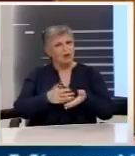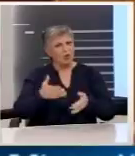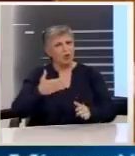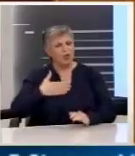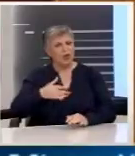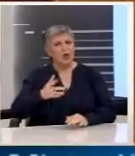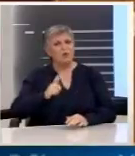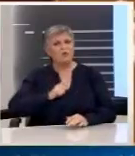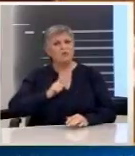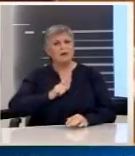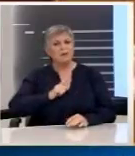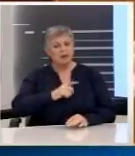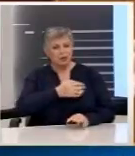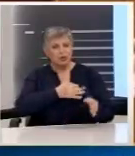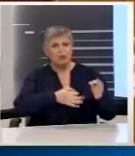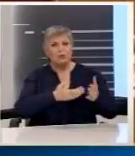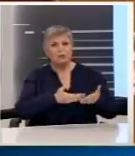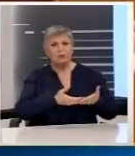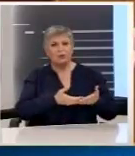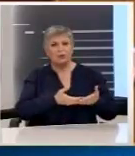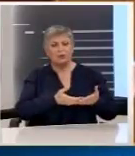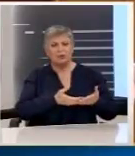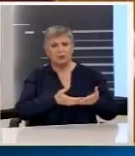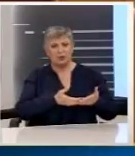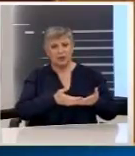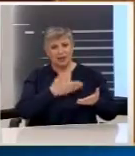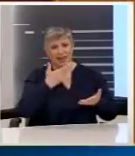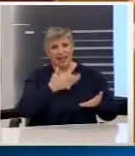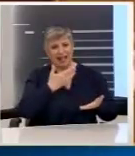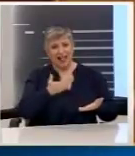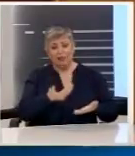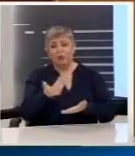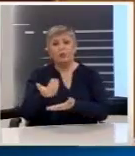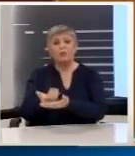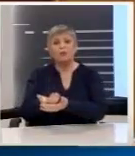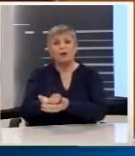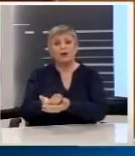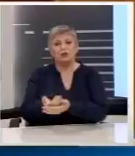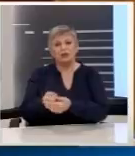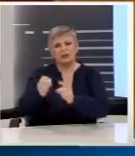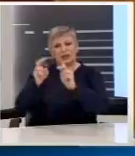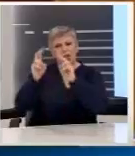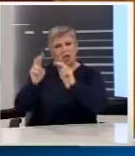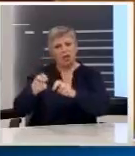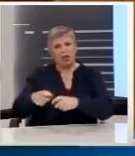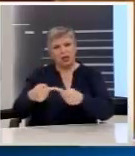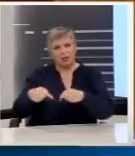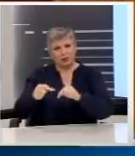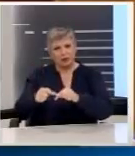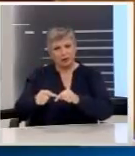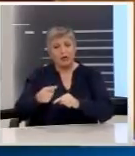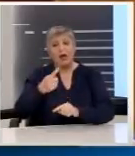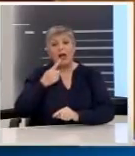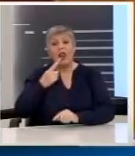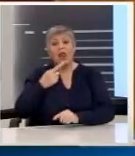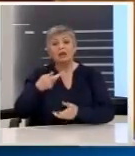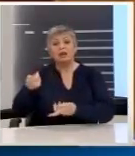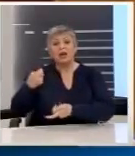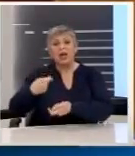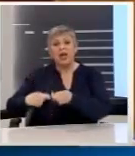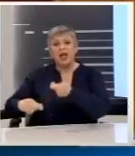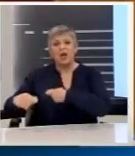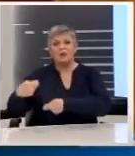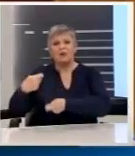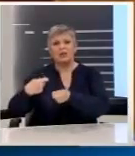Σε αυτή την πρόταση που καταθέσατε αναφέρεστε πολλές φορές τον επιχειρηματία, λες και